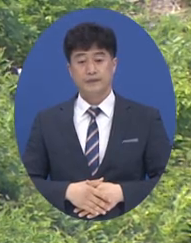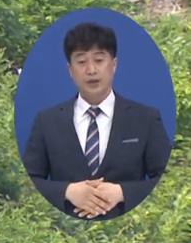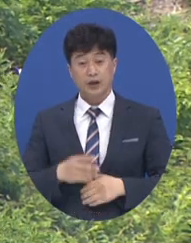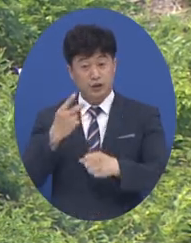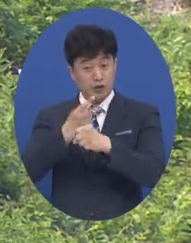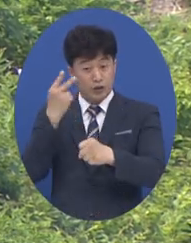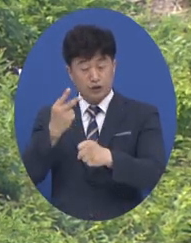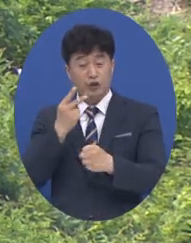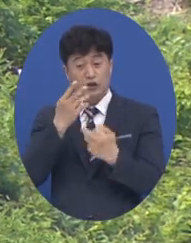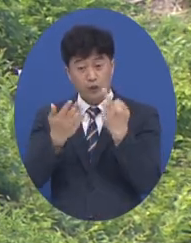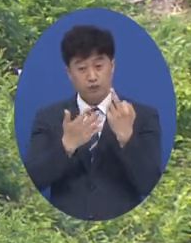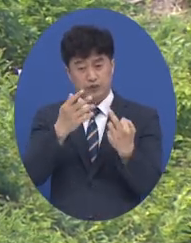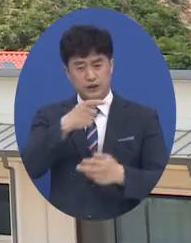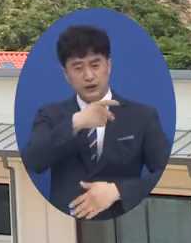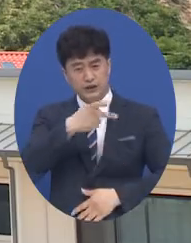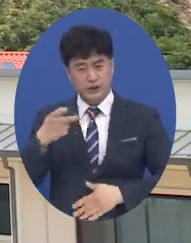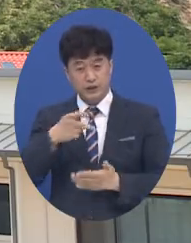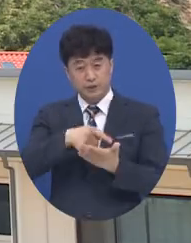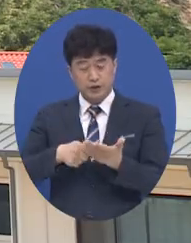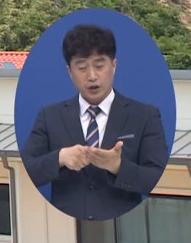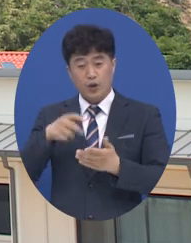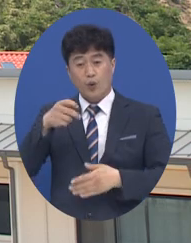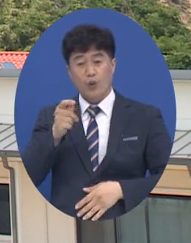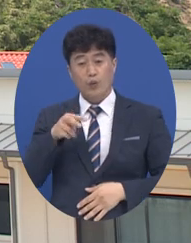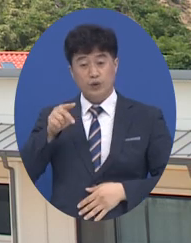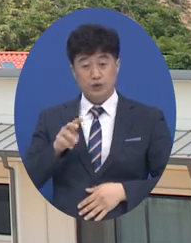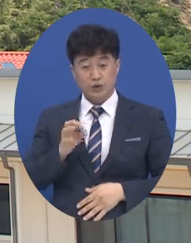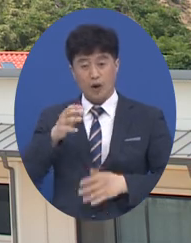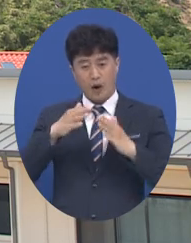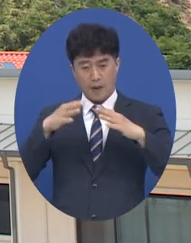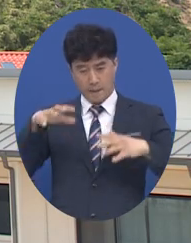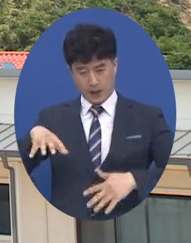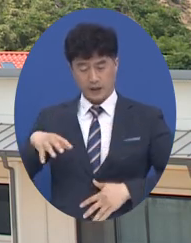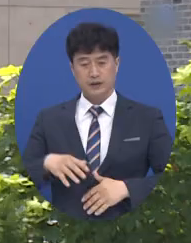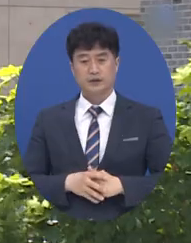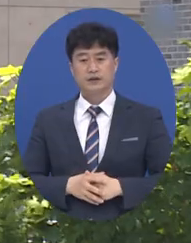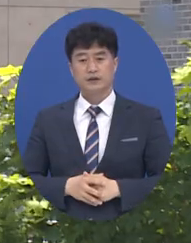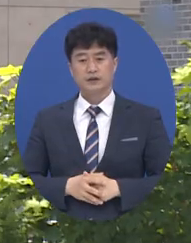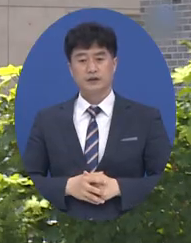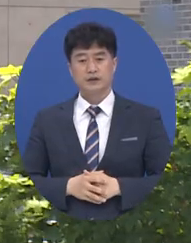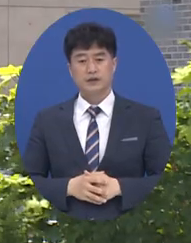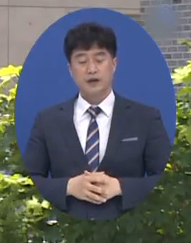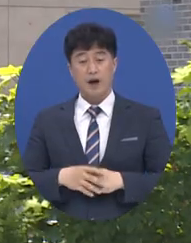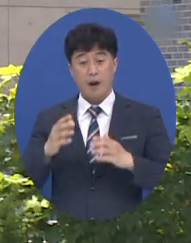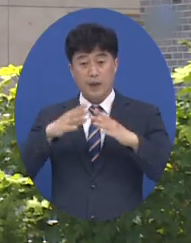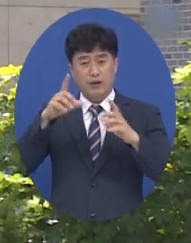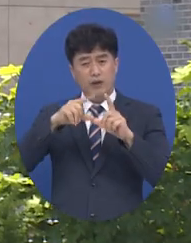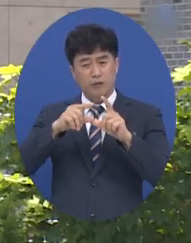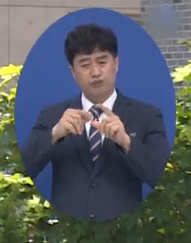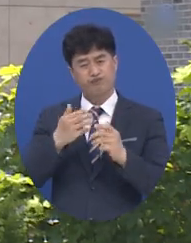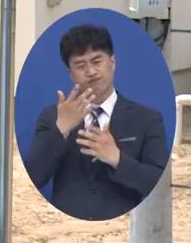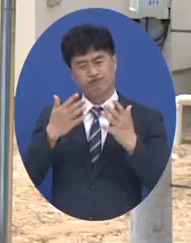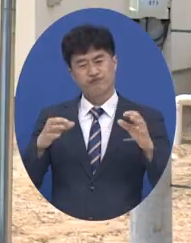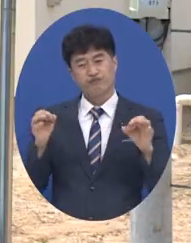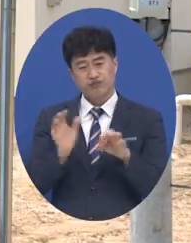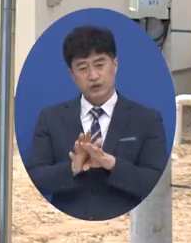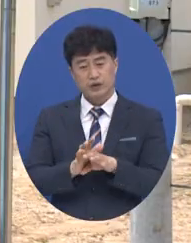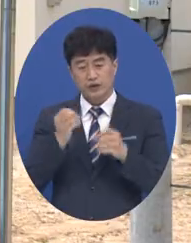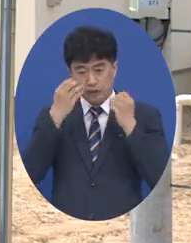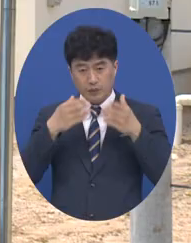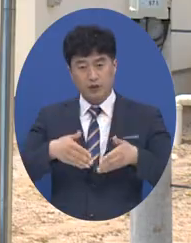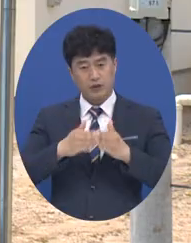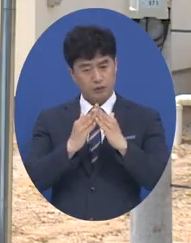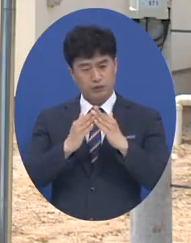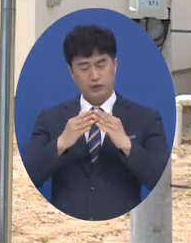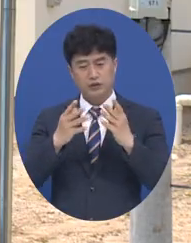2년전 3 불로 큰 피해를 입었던 고성군 토성면 성 천 리 마을입니다 마을 대부분이 소실돼 새로 지은 집들이